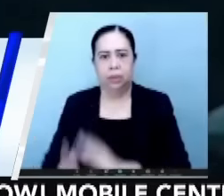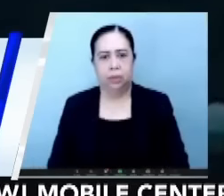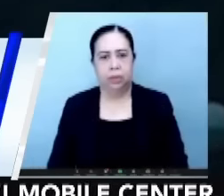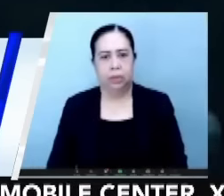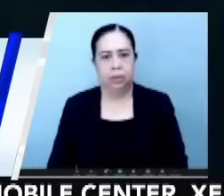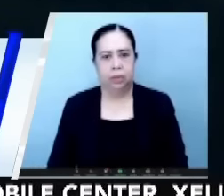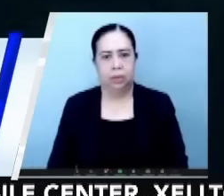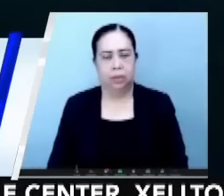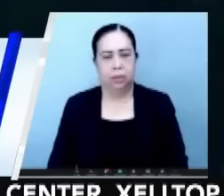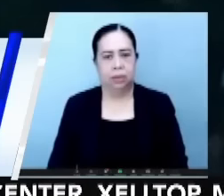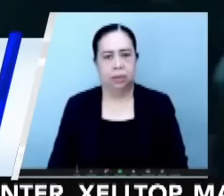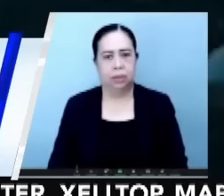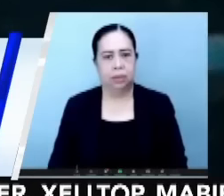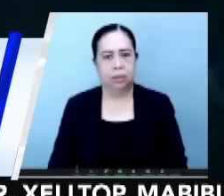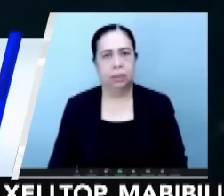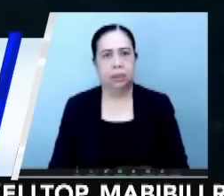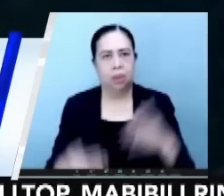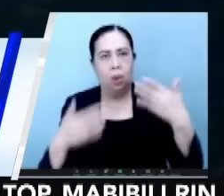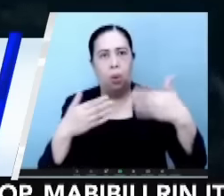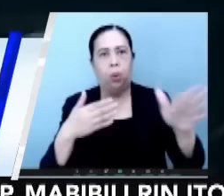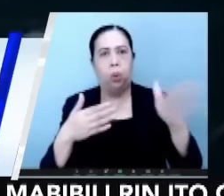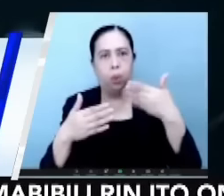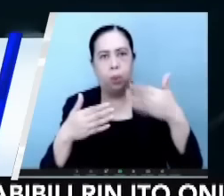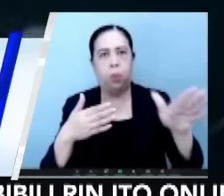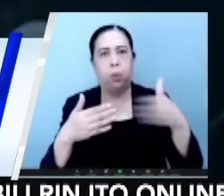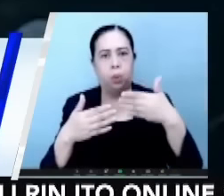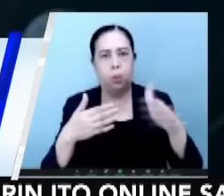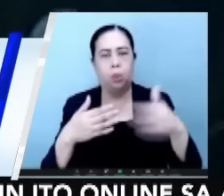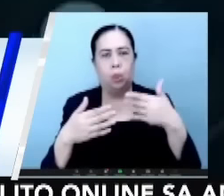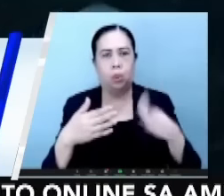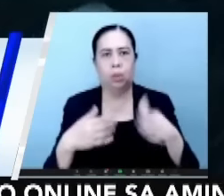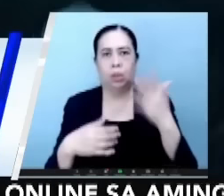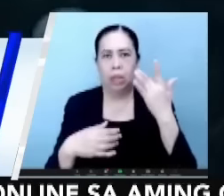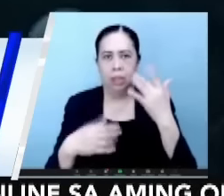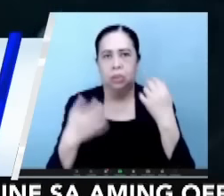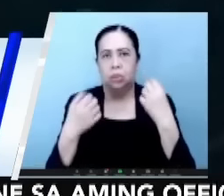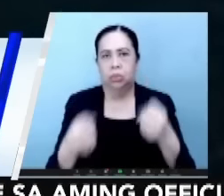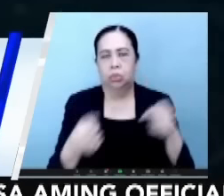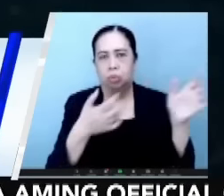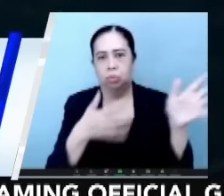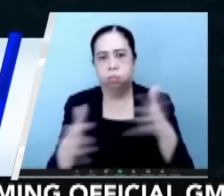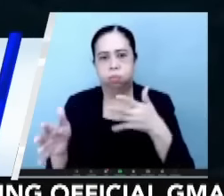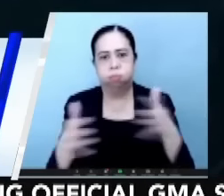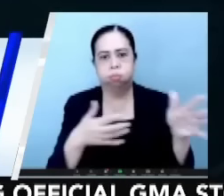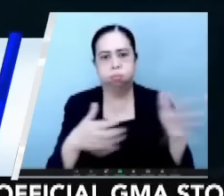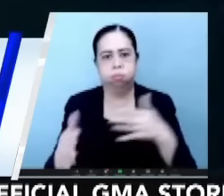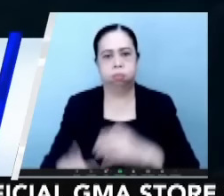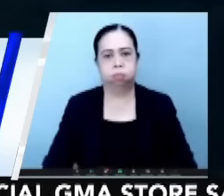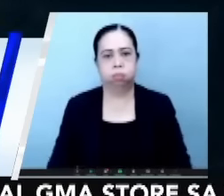Tila pamaypay na winawagayway naman ang isang gate bunsod ng malakas na hangin.